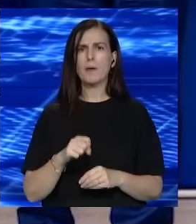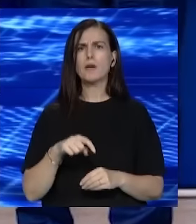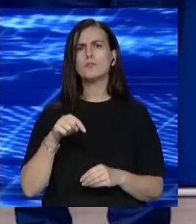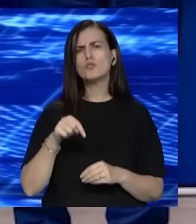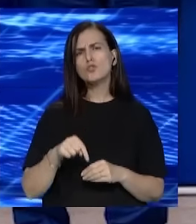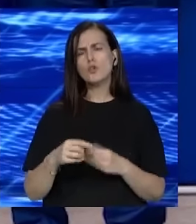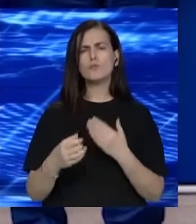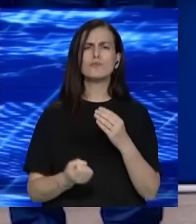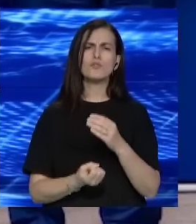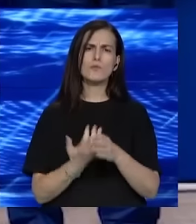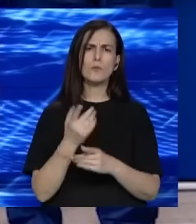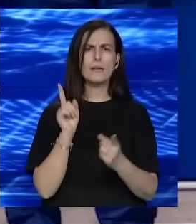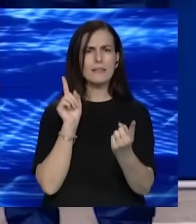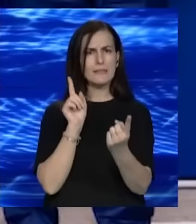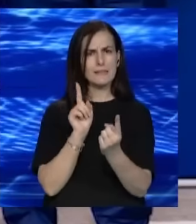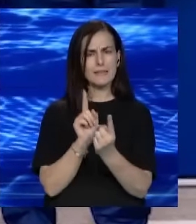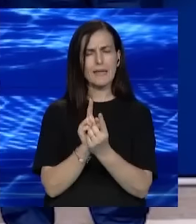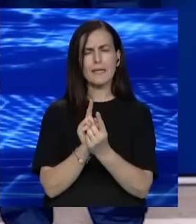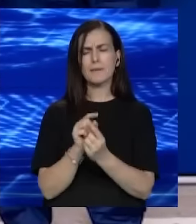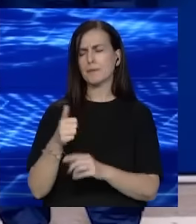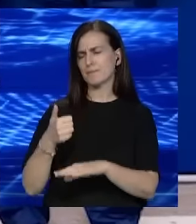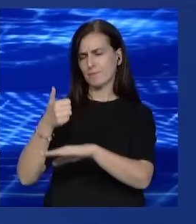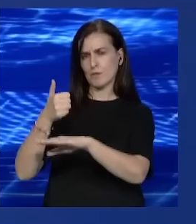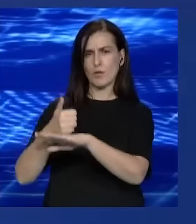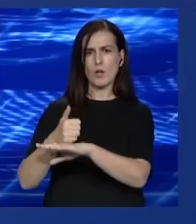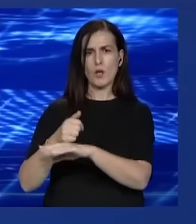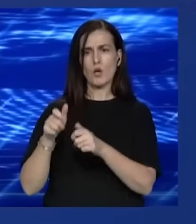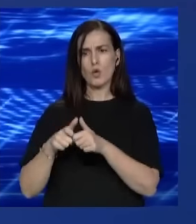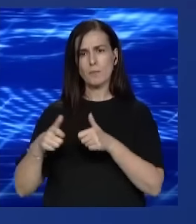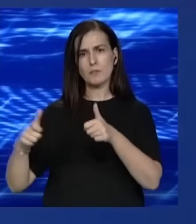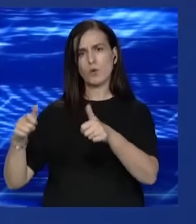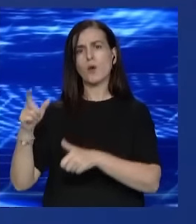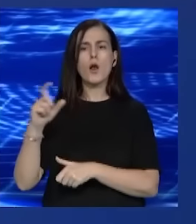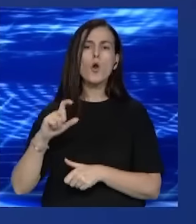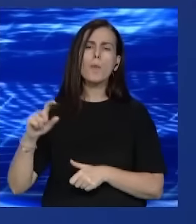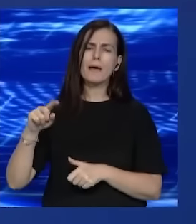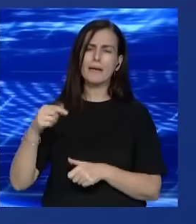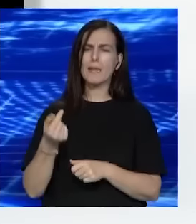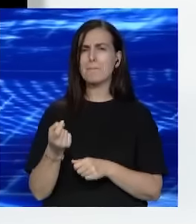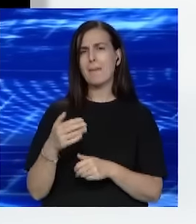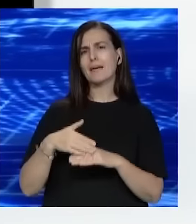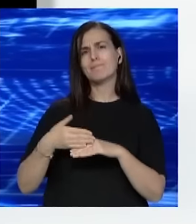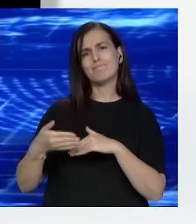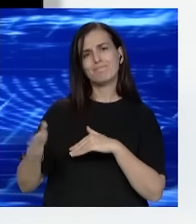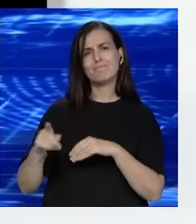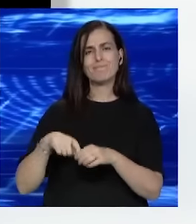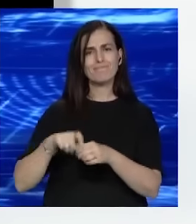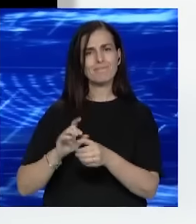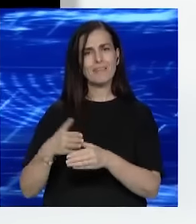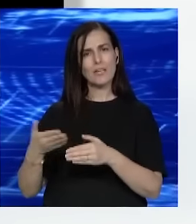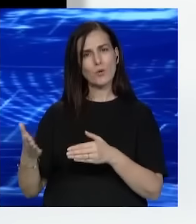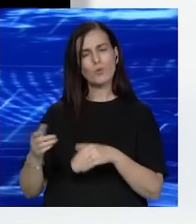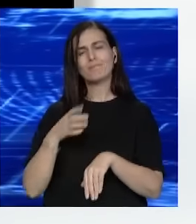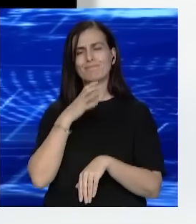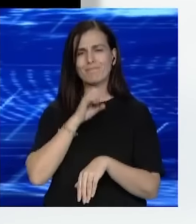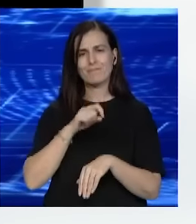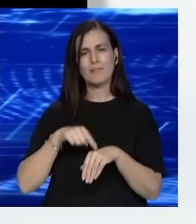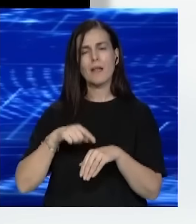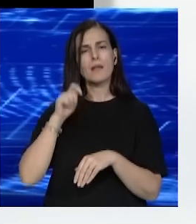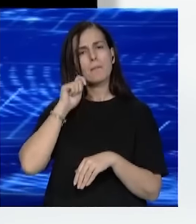takim informal me përfaqësuesin e lartë Komisionit Evropian në largim Josep Borrell. Takimi, siç konfirmon vet Borrell, u përqendrua